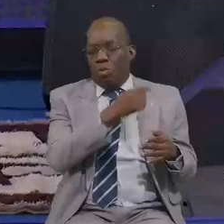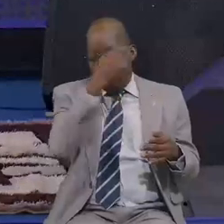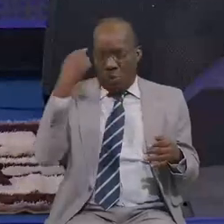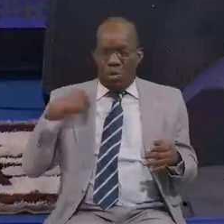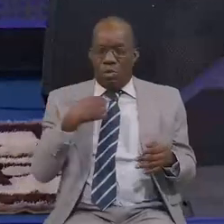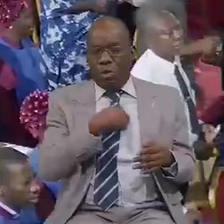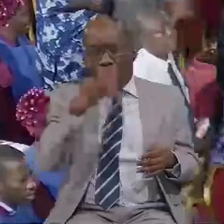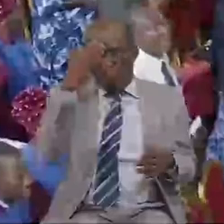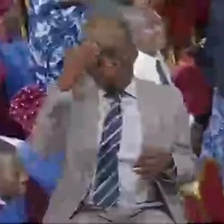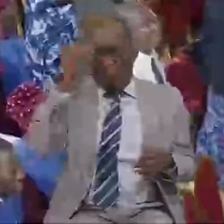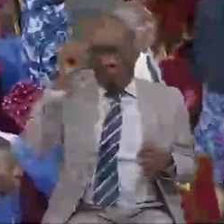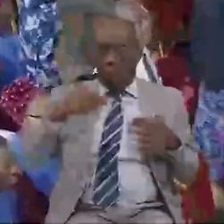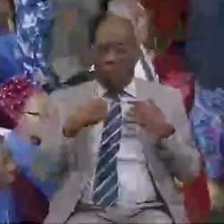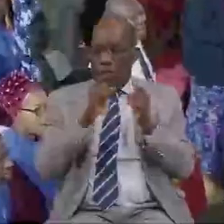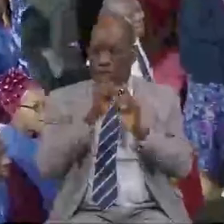nous prions.